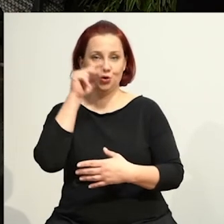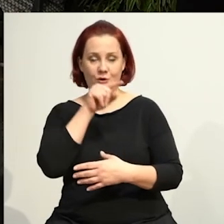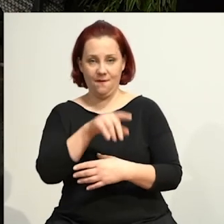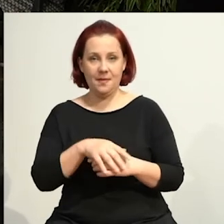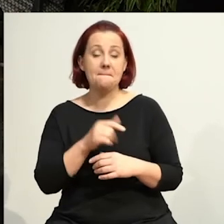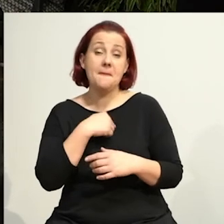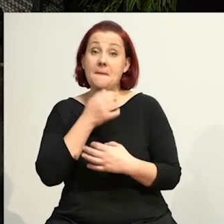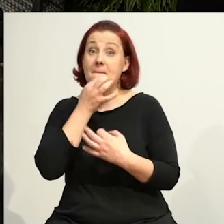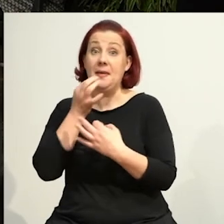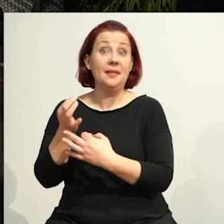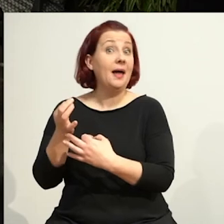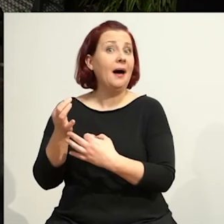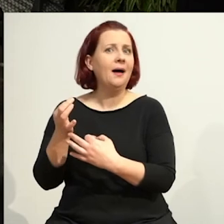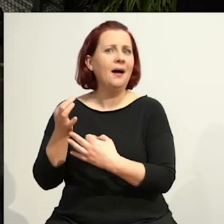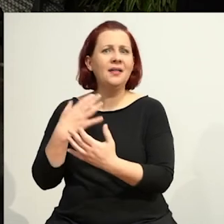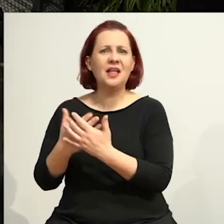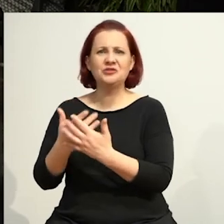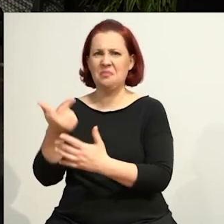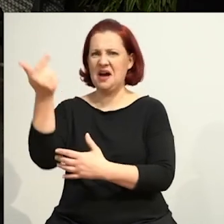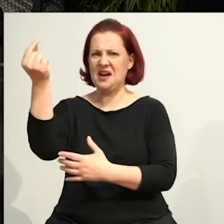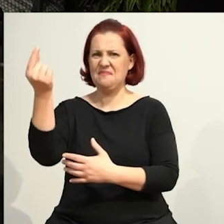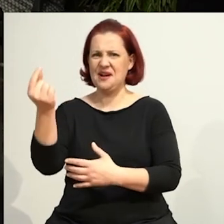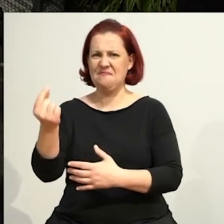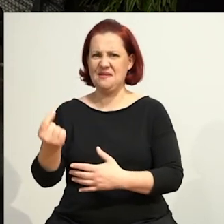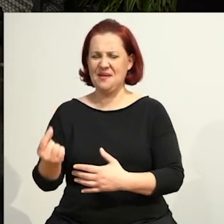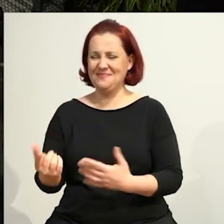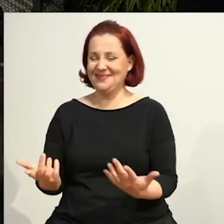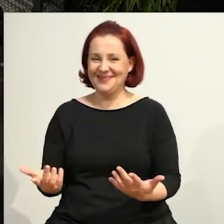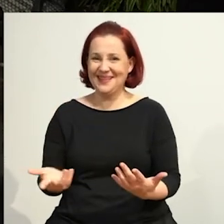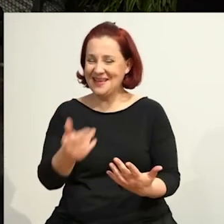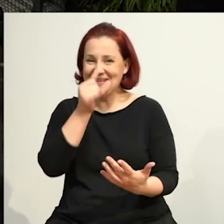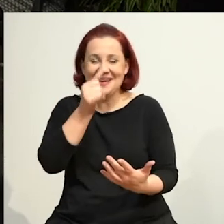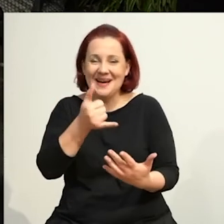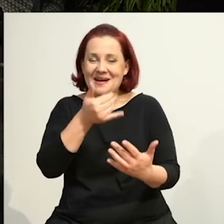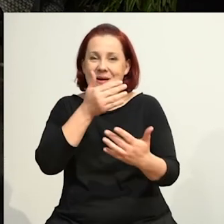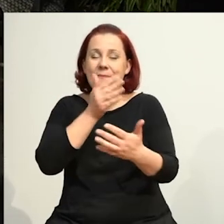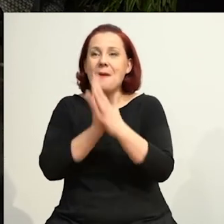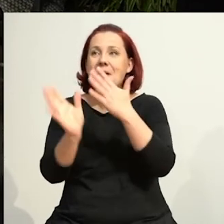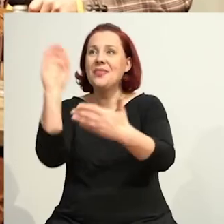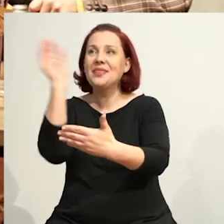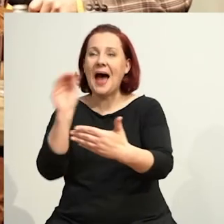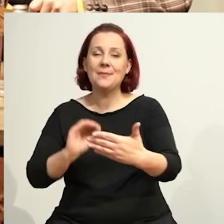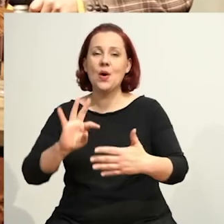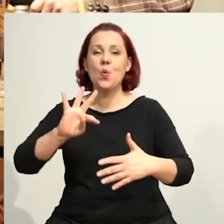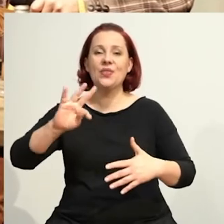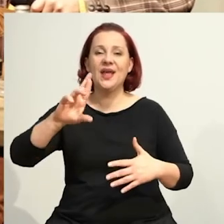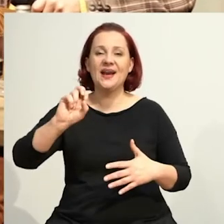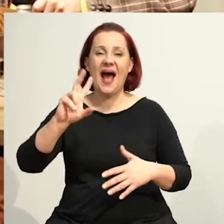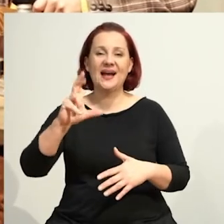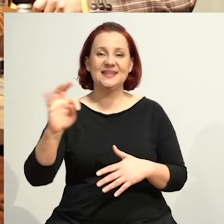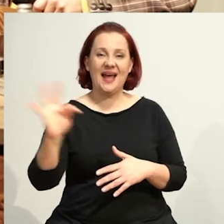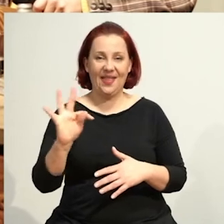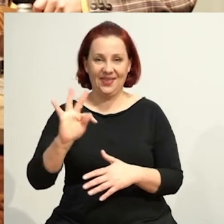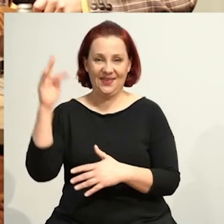Ja miałbym pytanie do Norwida, dlaczego on się rymuje? To znaczy, czy nie można było po prostu napisać traktatu filozoficznego, bo myślę, że to też jest jeden ze